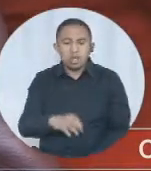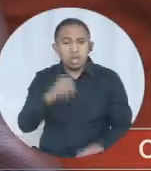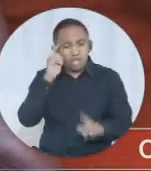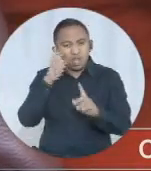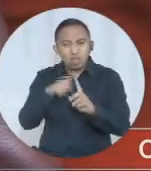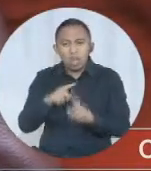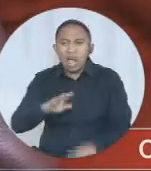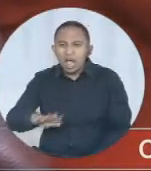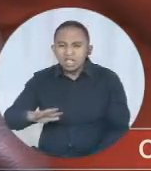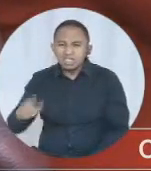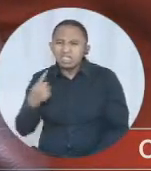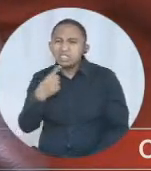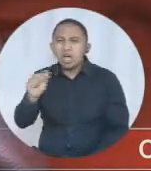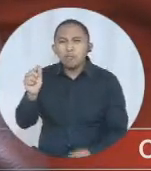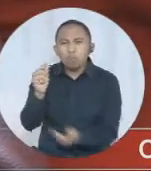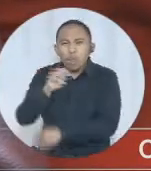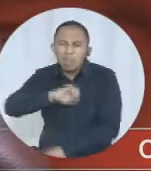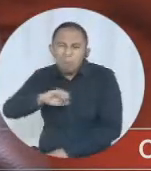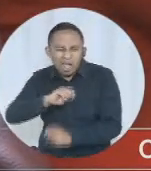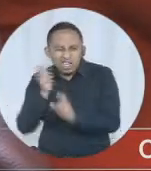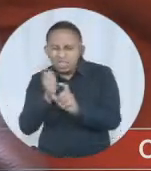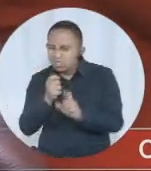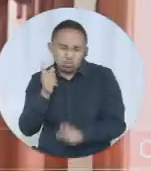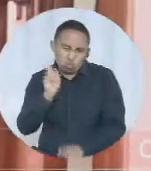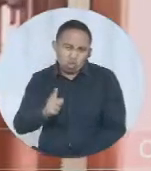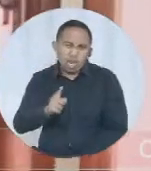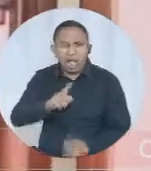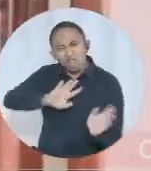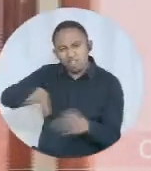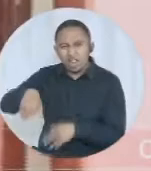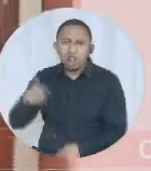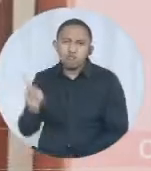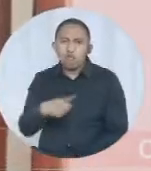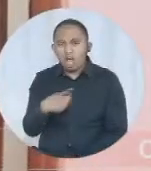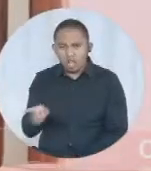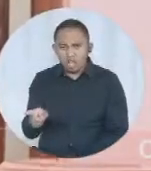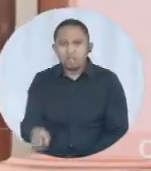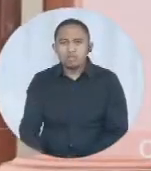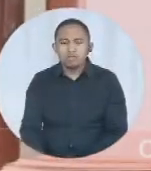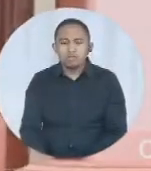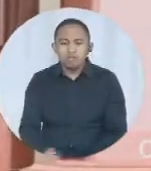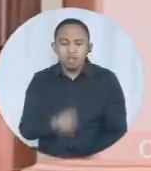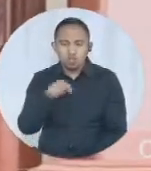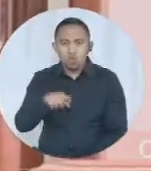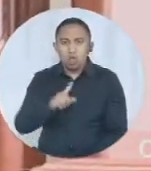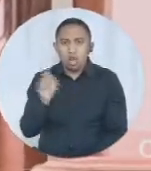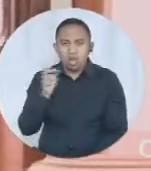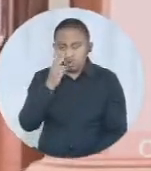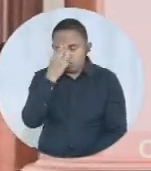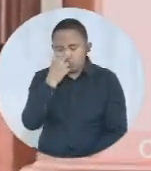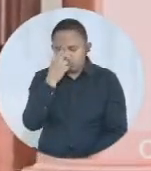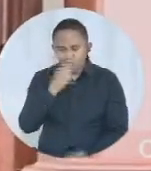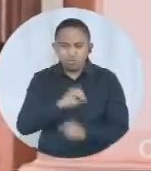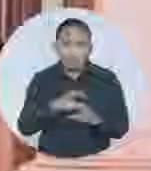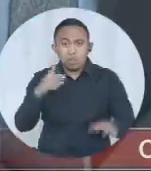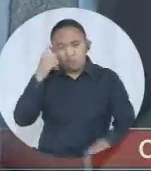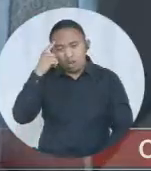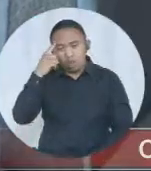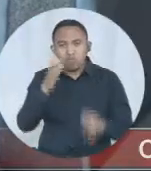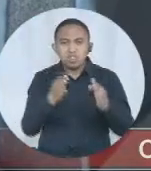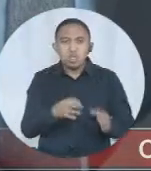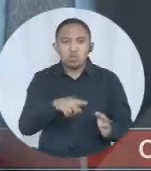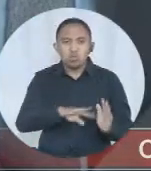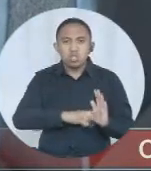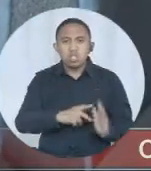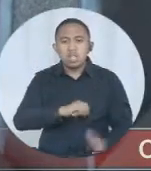ny fampiasana ankizy tsy ampitoana eto Madagasikara. Atomboka ny faradofay ny fampafantarana amin'ny fomba ofisialy ity tetikasa ity.